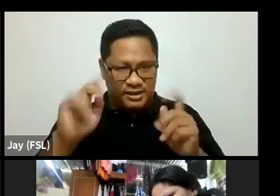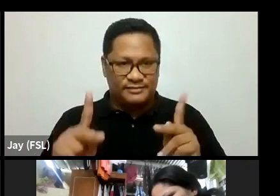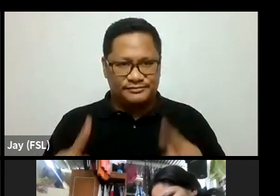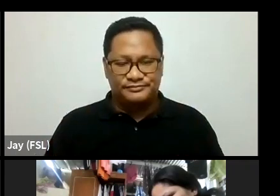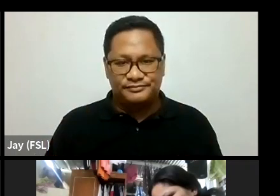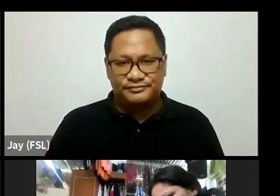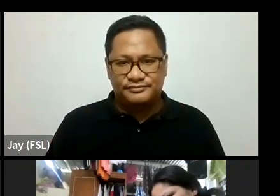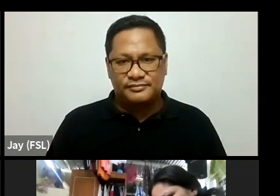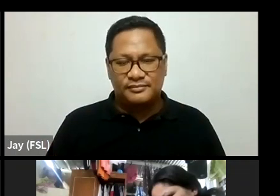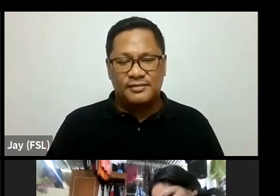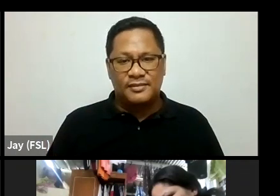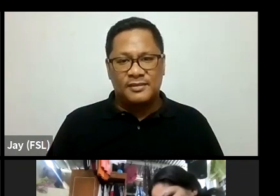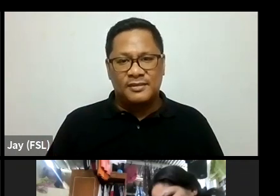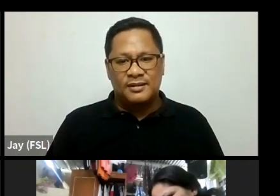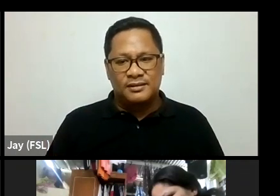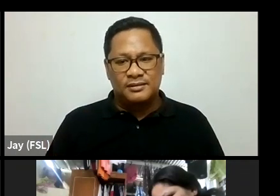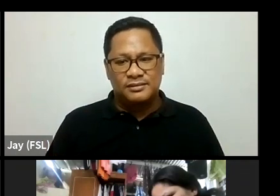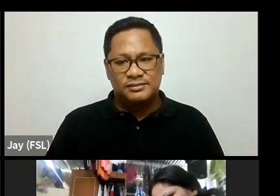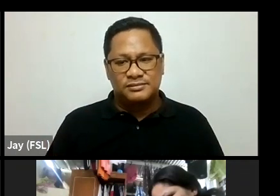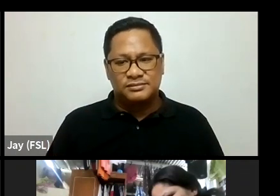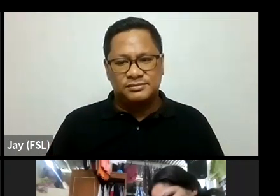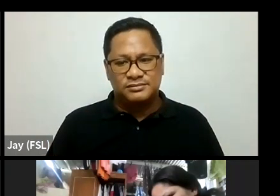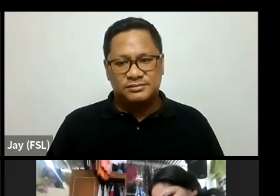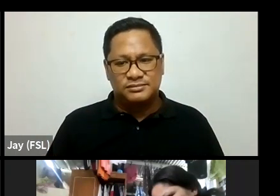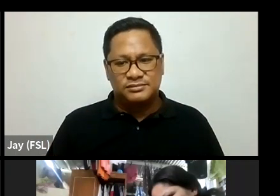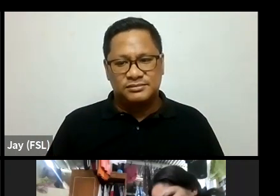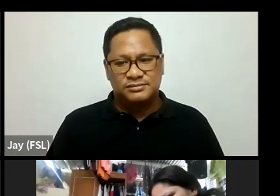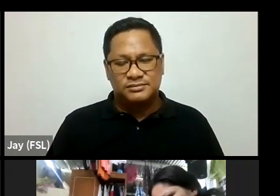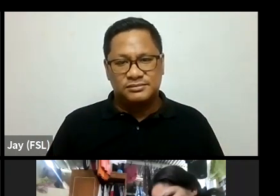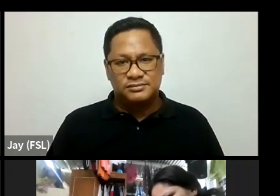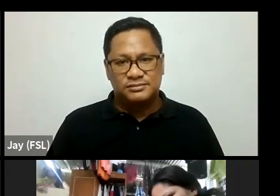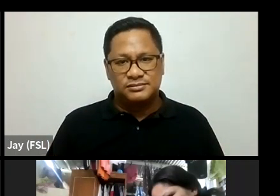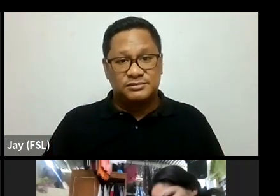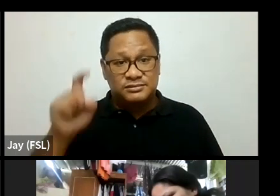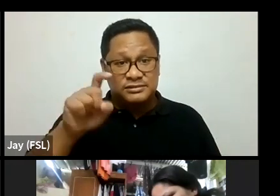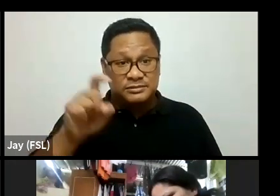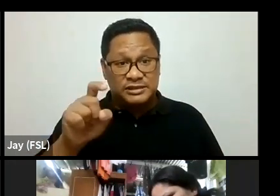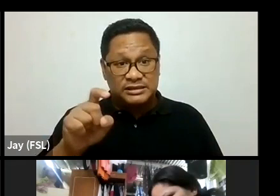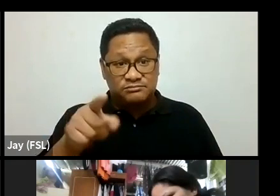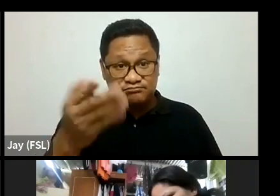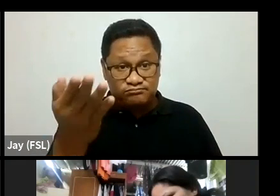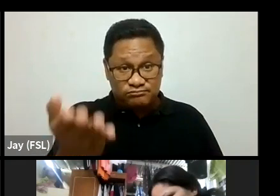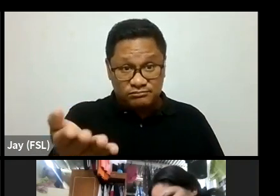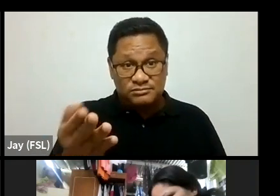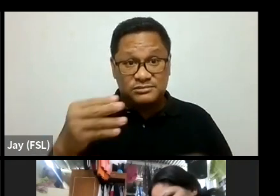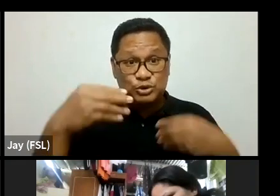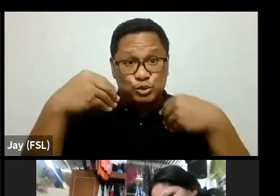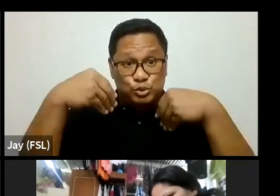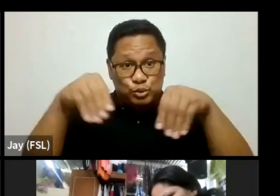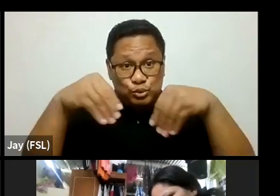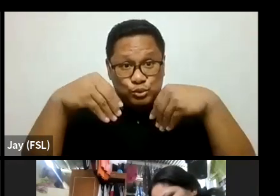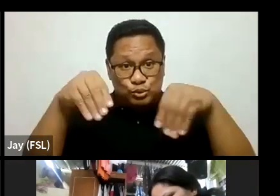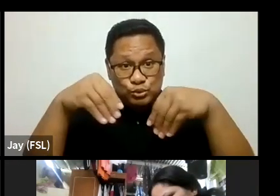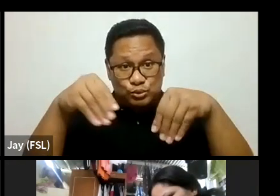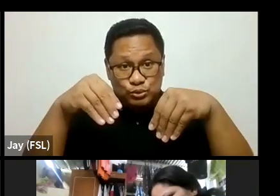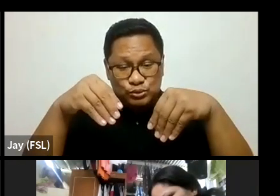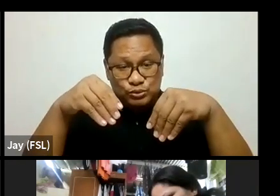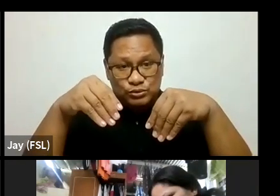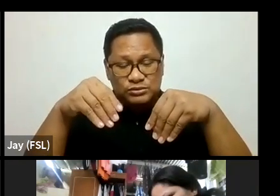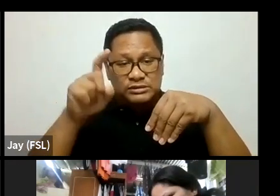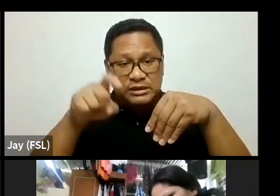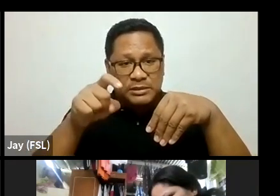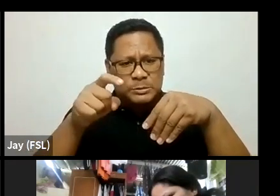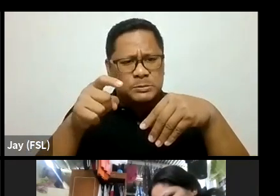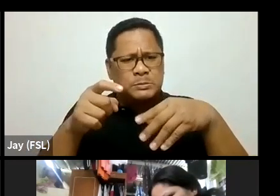Yeah. Sari-sari store. Oh. Dapat Jeneline, yung sari-sari store mo, gawin natin sinlaki ng